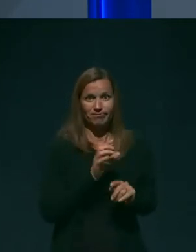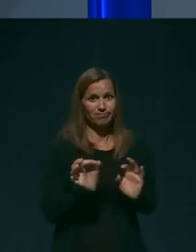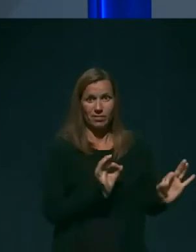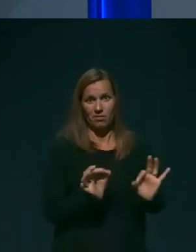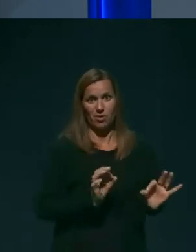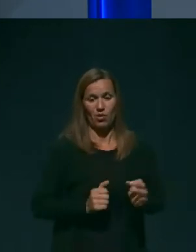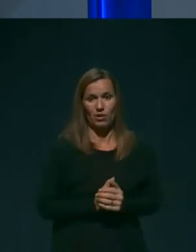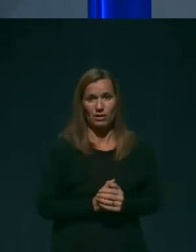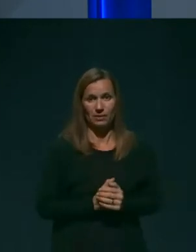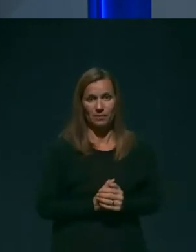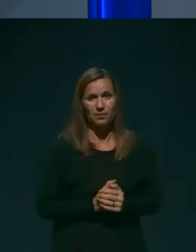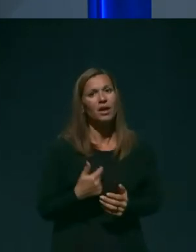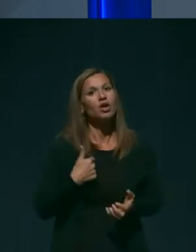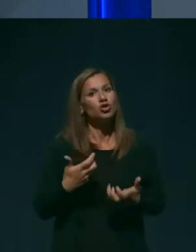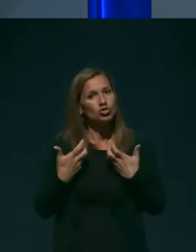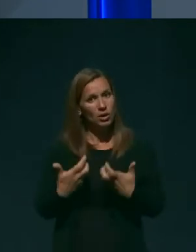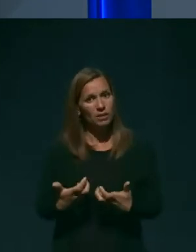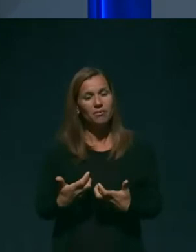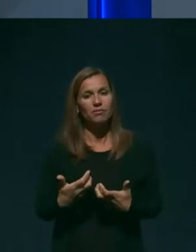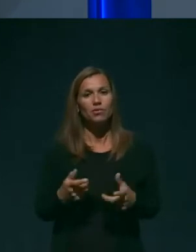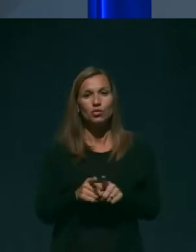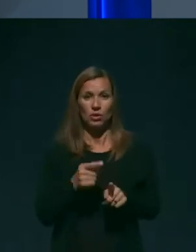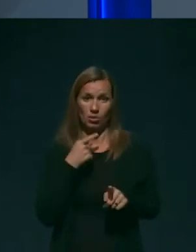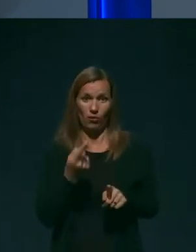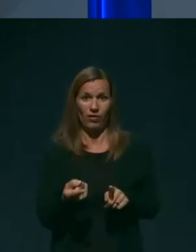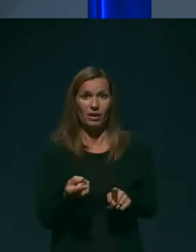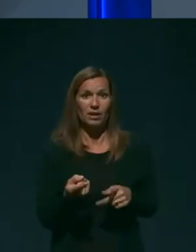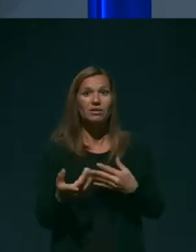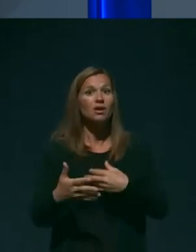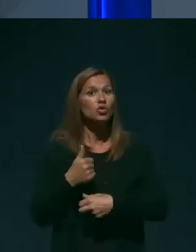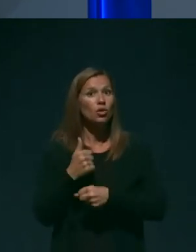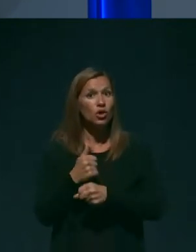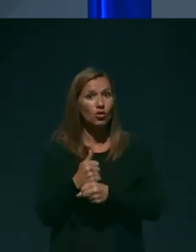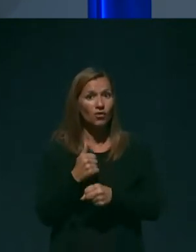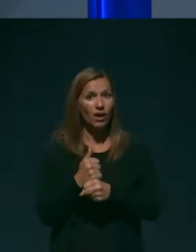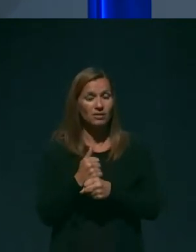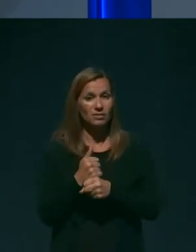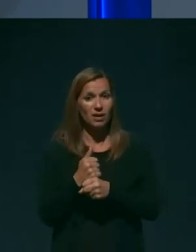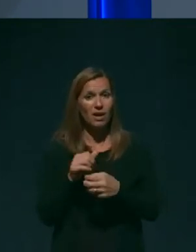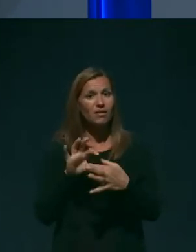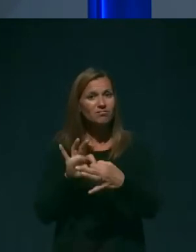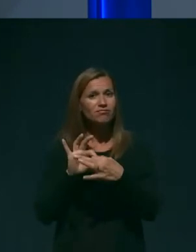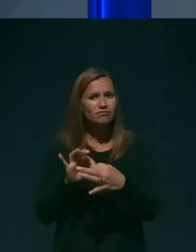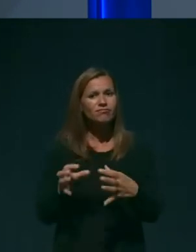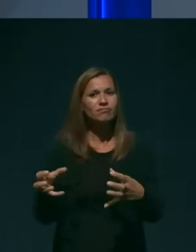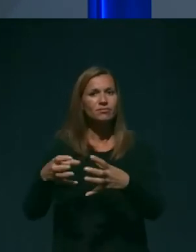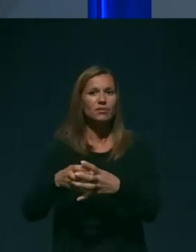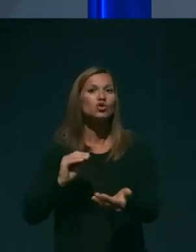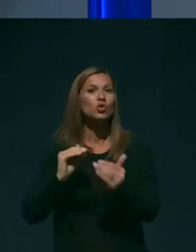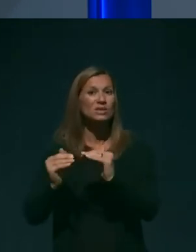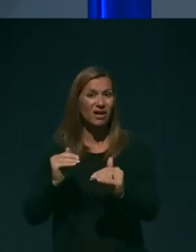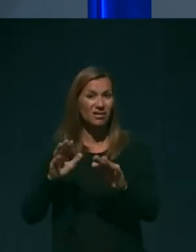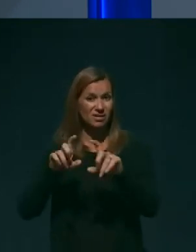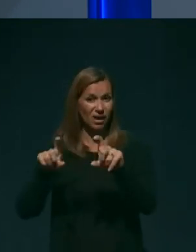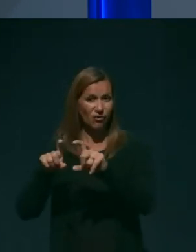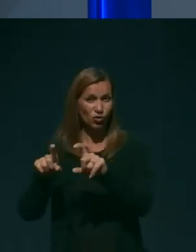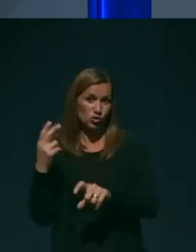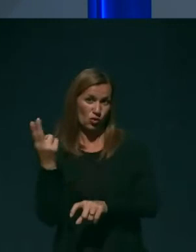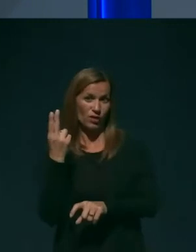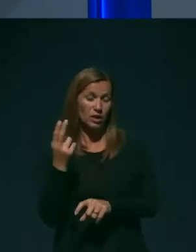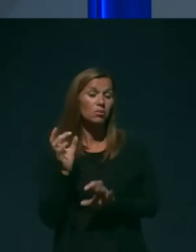Želela bi povedati tudi to, da sodelovanje se skupnostjo socijalnih zavodov Slovenije poteka dobro.